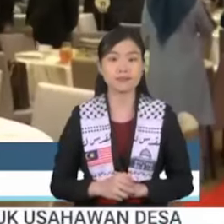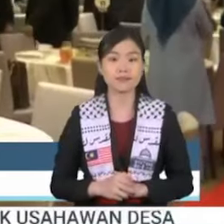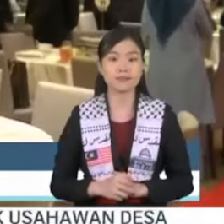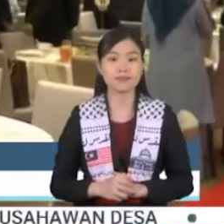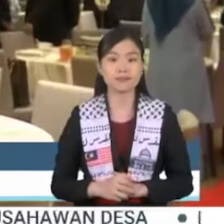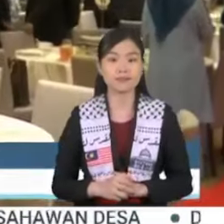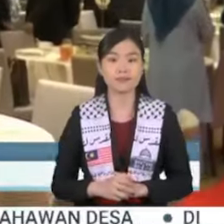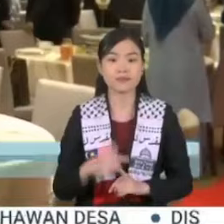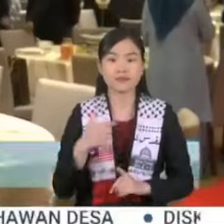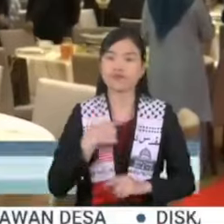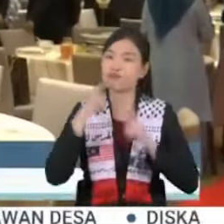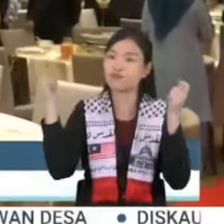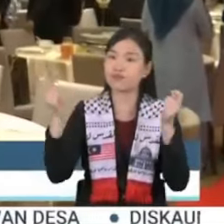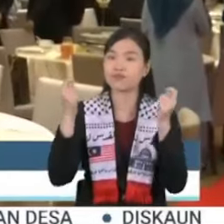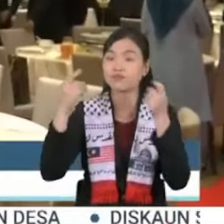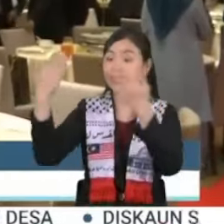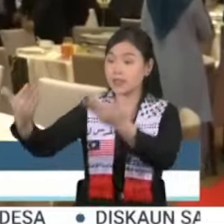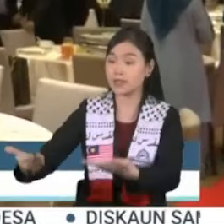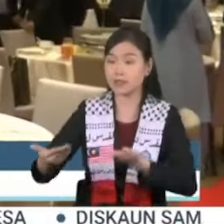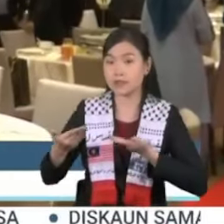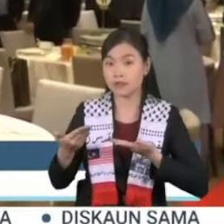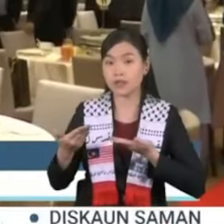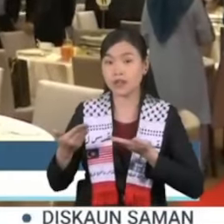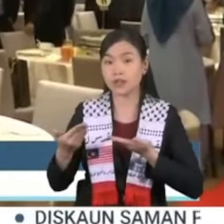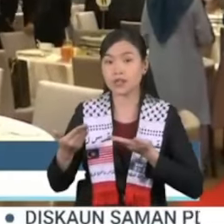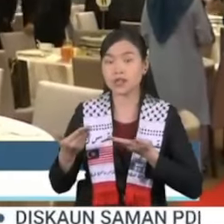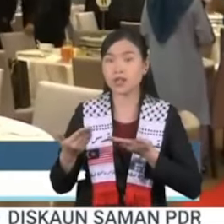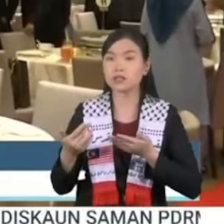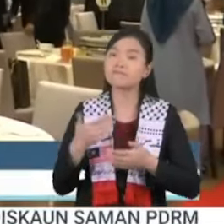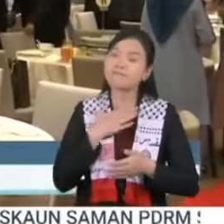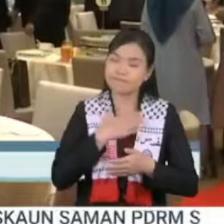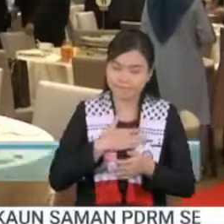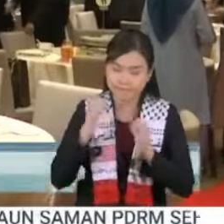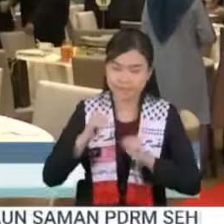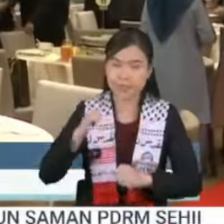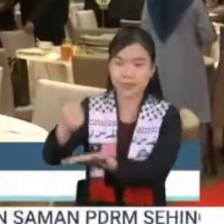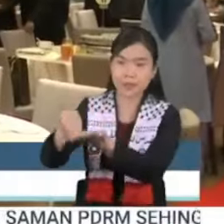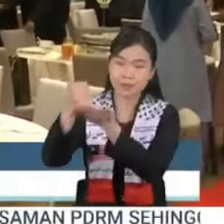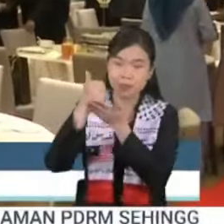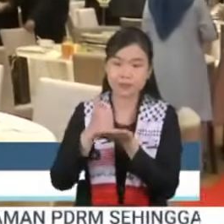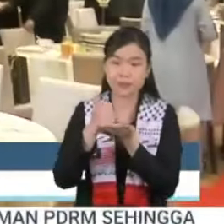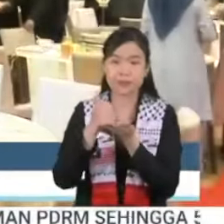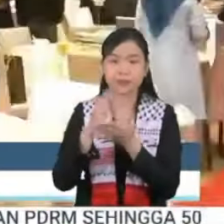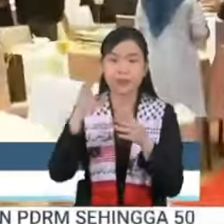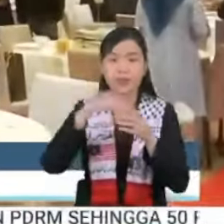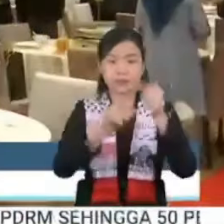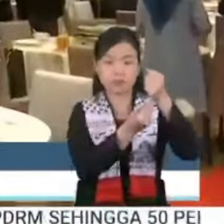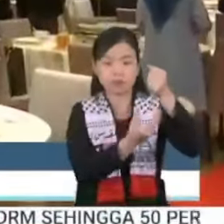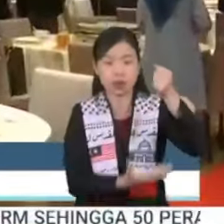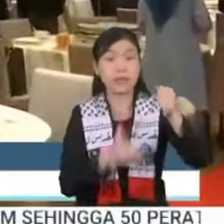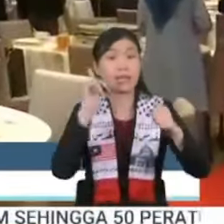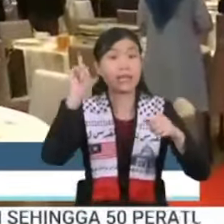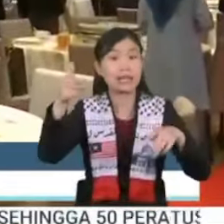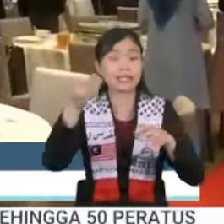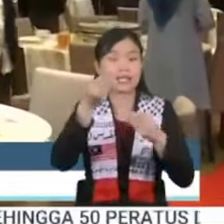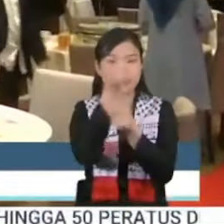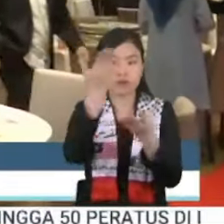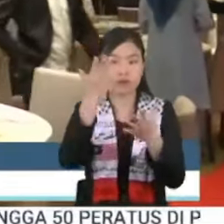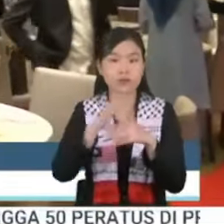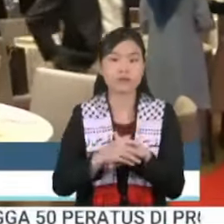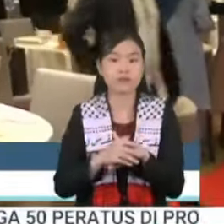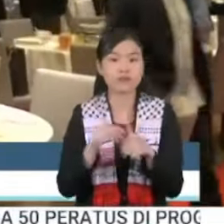Saya sangat raikan, jemputlah menyalurkan sumbangan kepada tabung yang akan Datuk Menteri Besar umumkan nanti. Kita